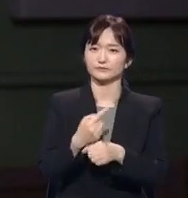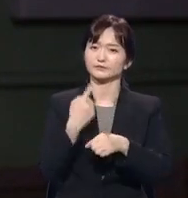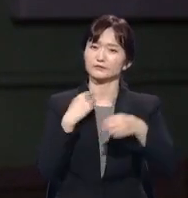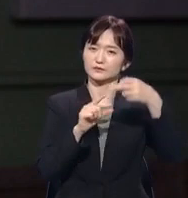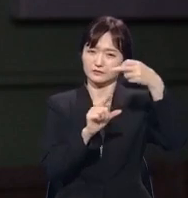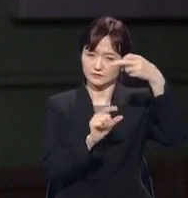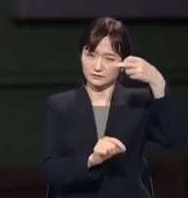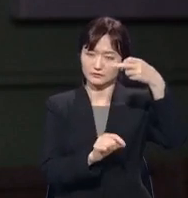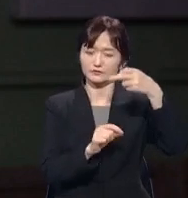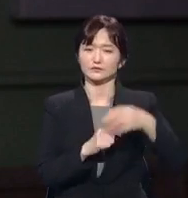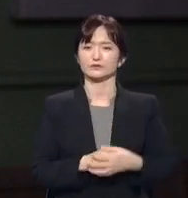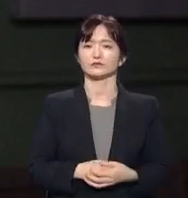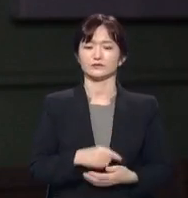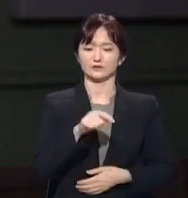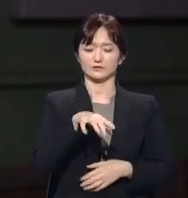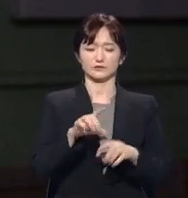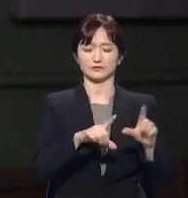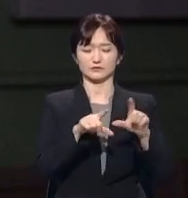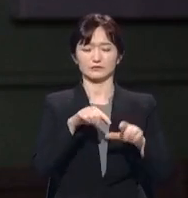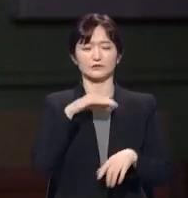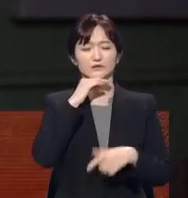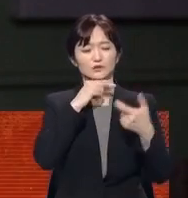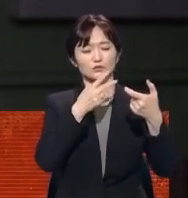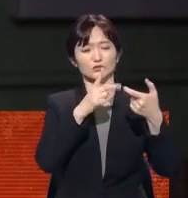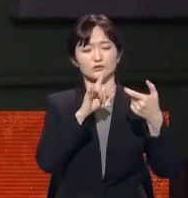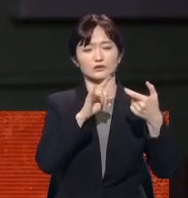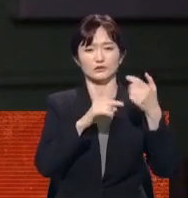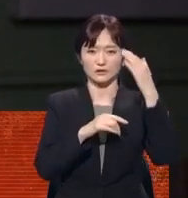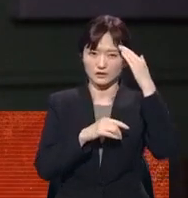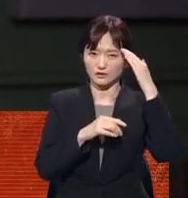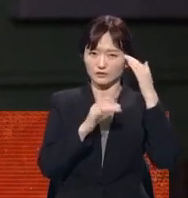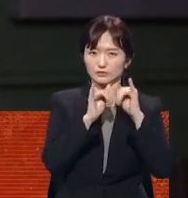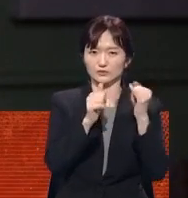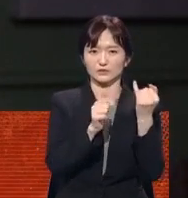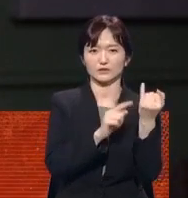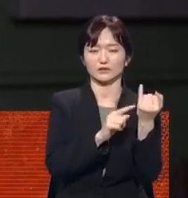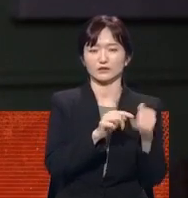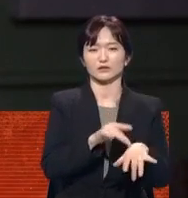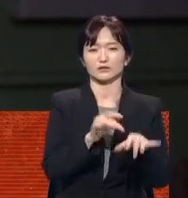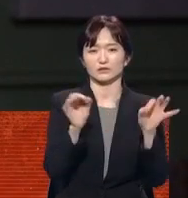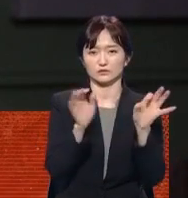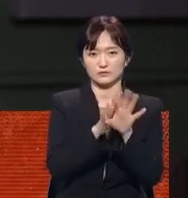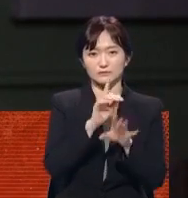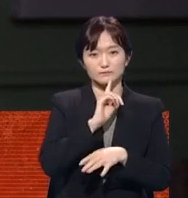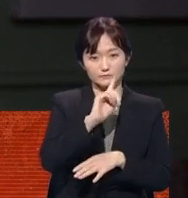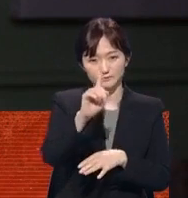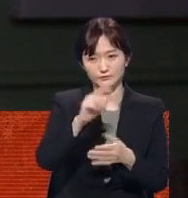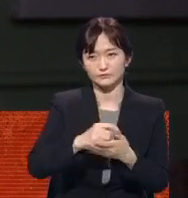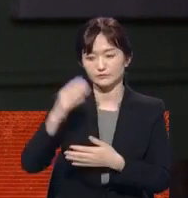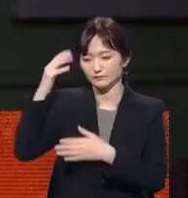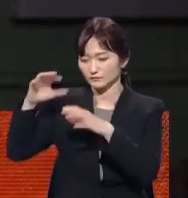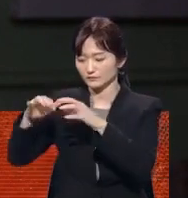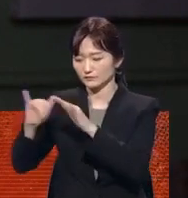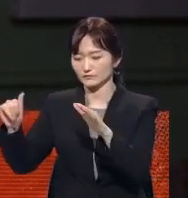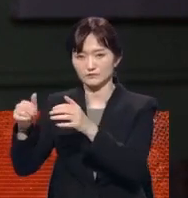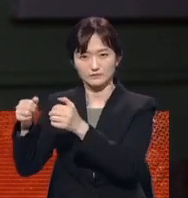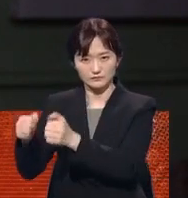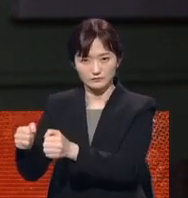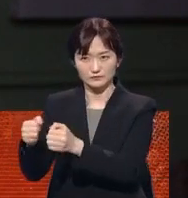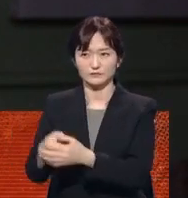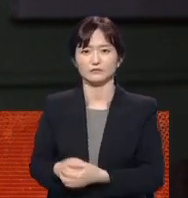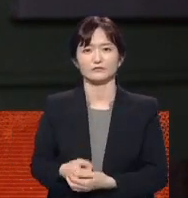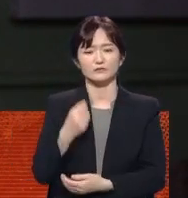12월인데요 이곳에 살던 60대 한국인 여성에 대한 실종신고가 들어왔습니다이 한국의 가족들이 있었는데 가족들이